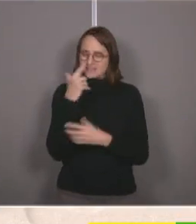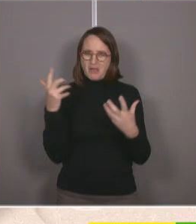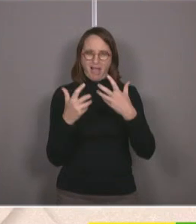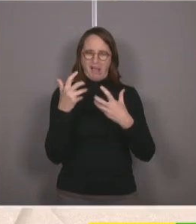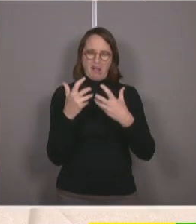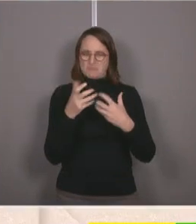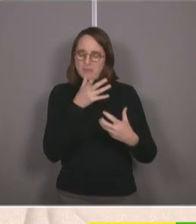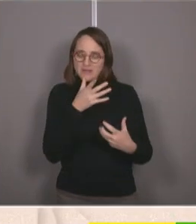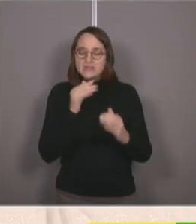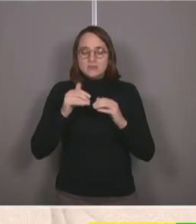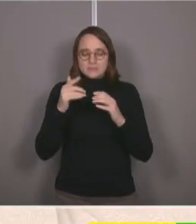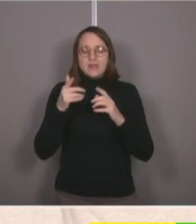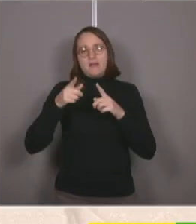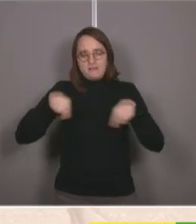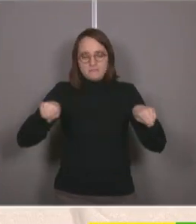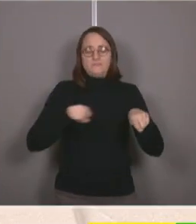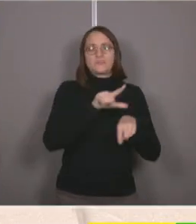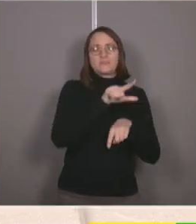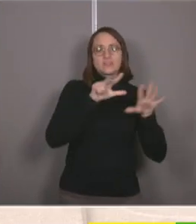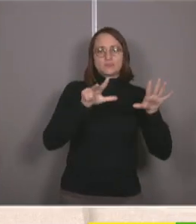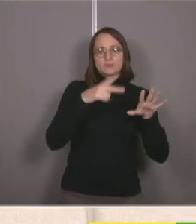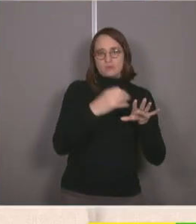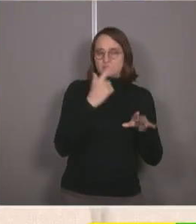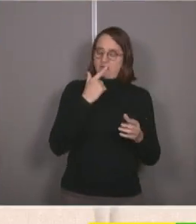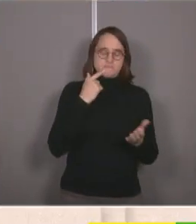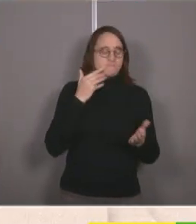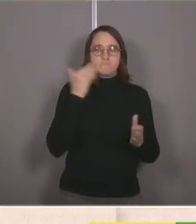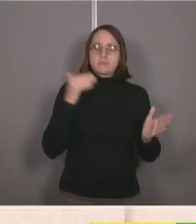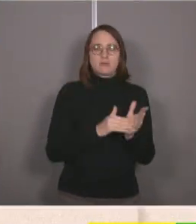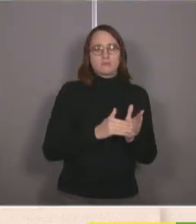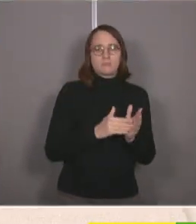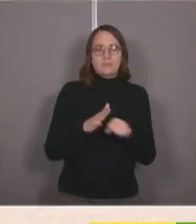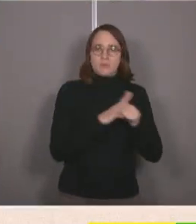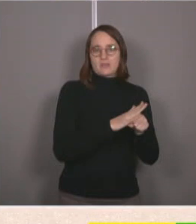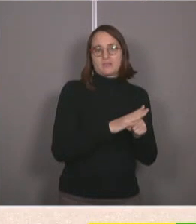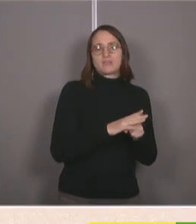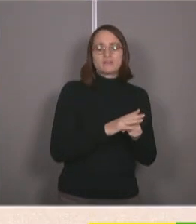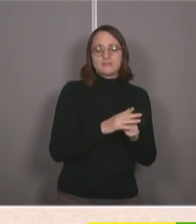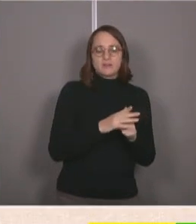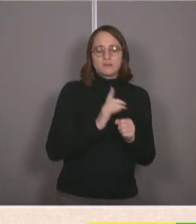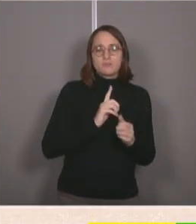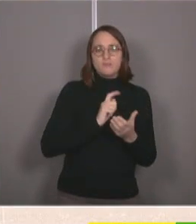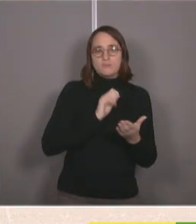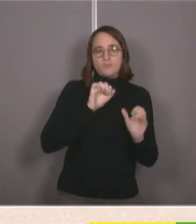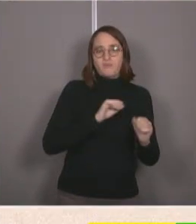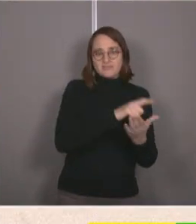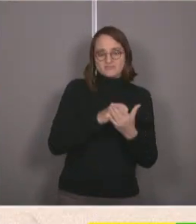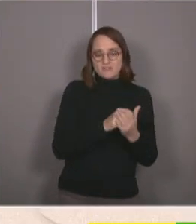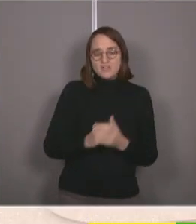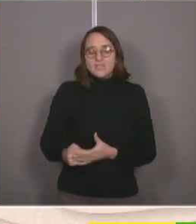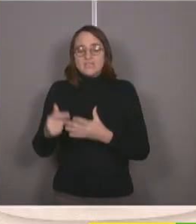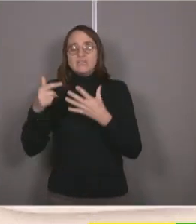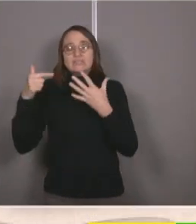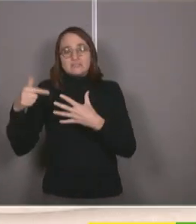conciliables, on a 28% qui considèrent privilégions le pouvoir d'achat, 17% la transition écologique, ce n'est pas écrasant. Je le répète,